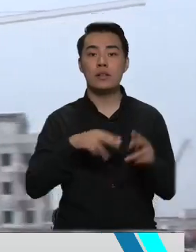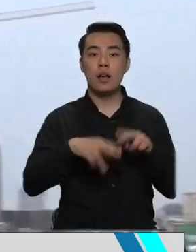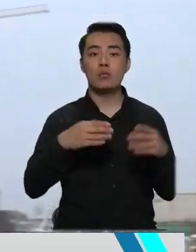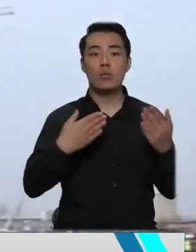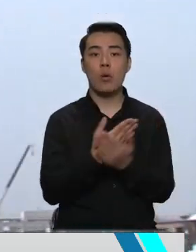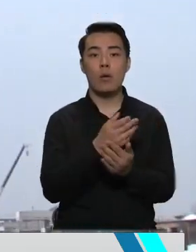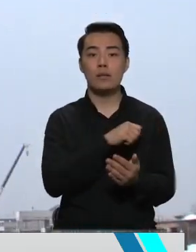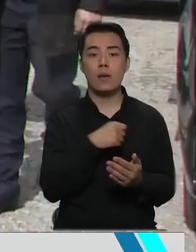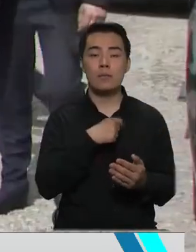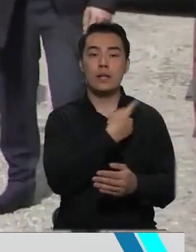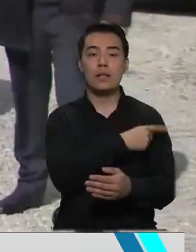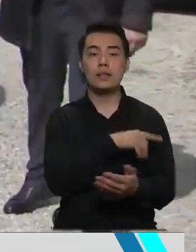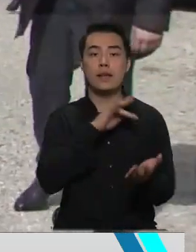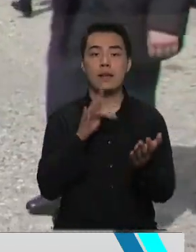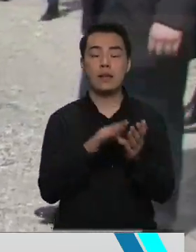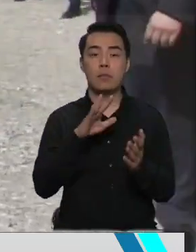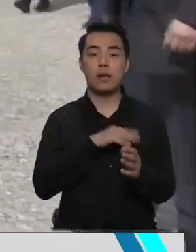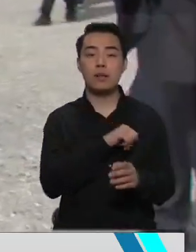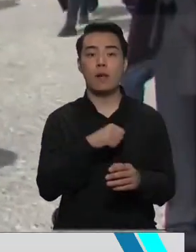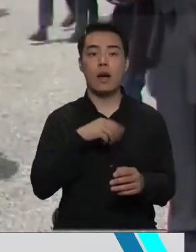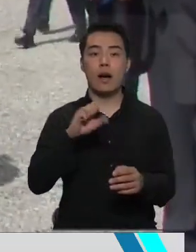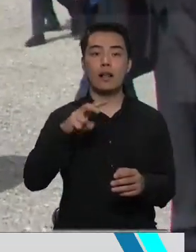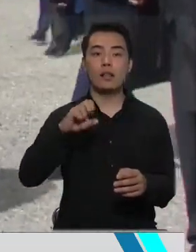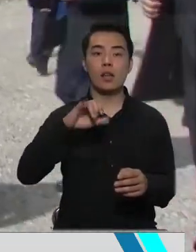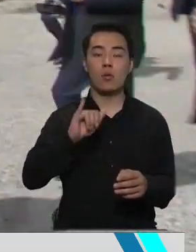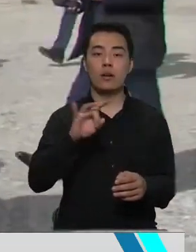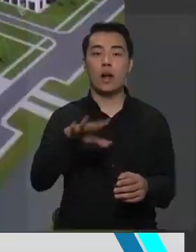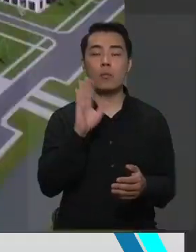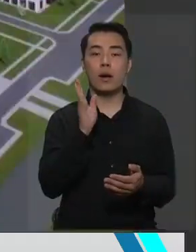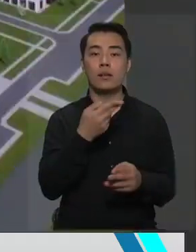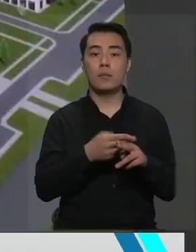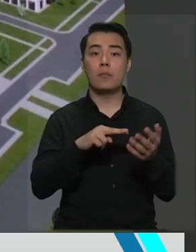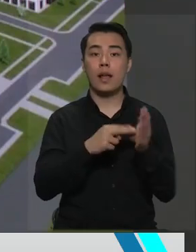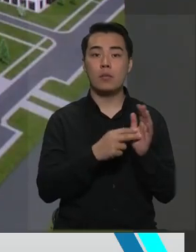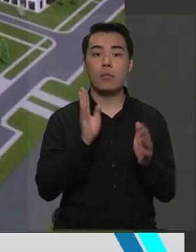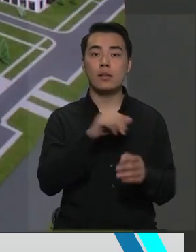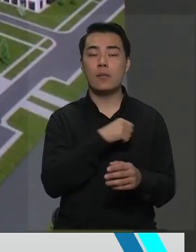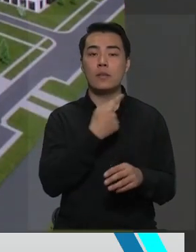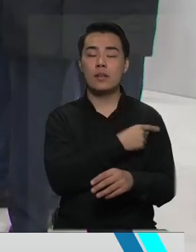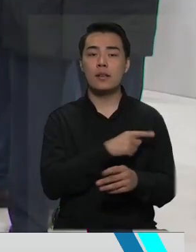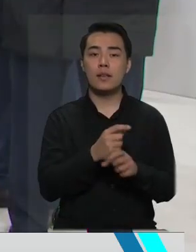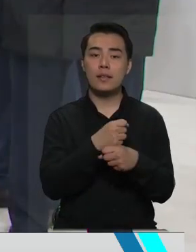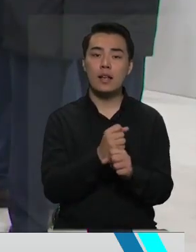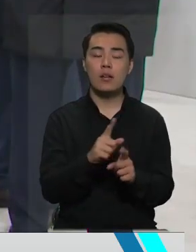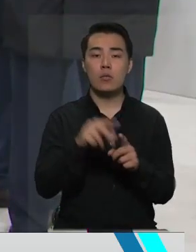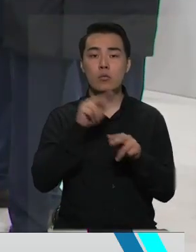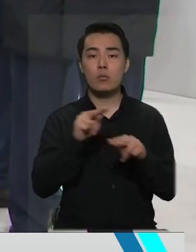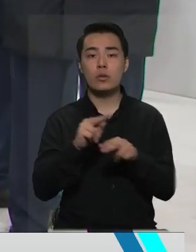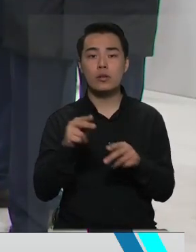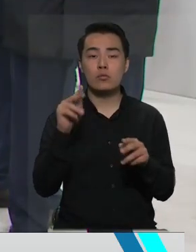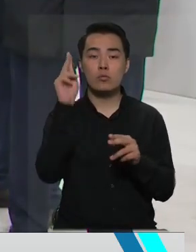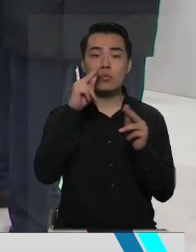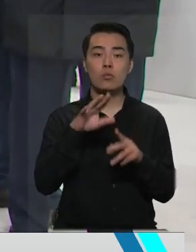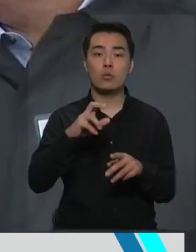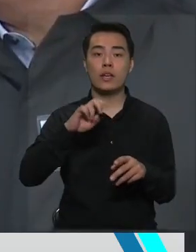нового комплексного медицинского центра который расположен в алатауском районе здесь планируется проведение клинических исследований обучения студентов резидентов